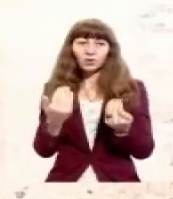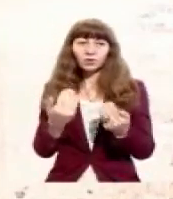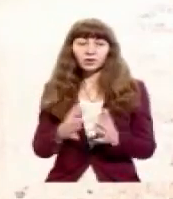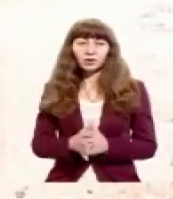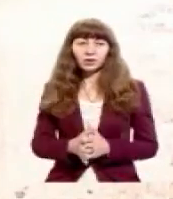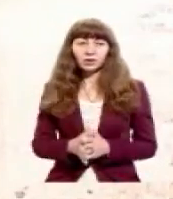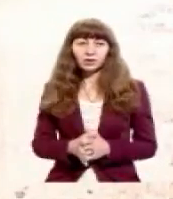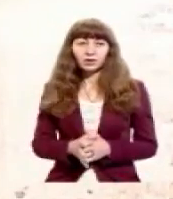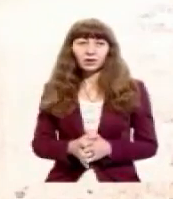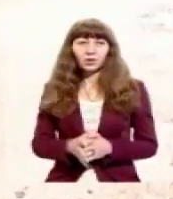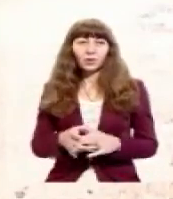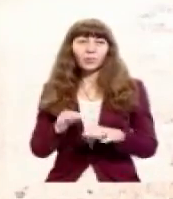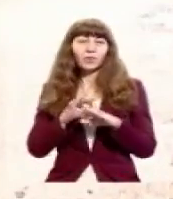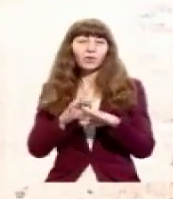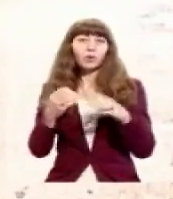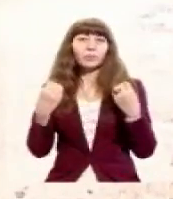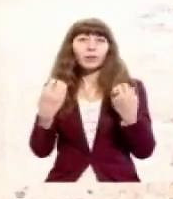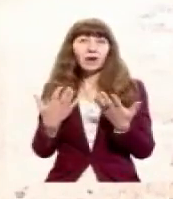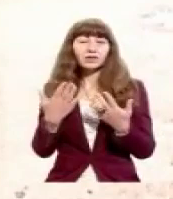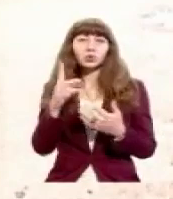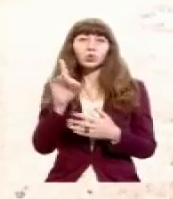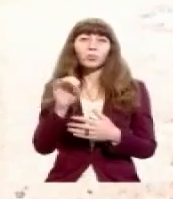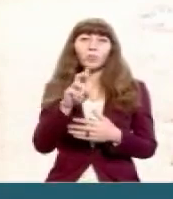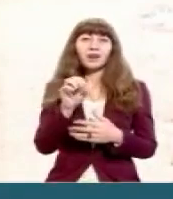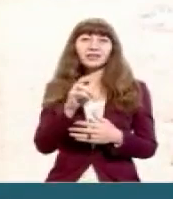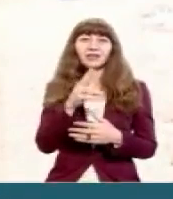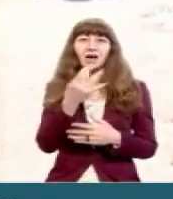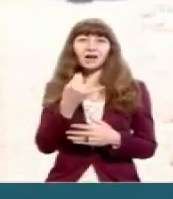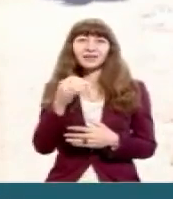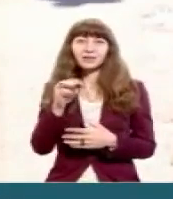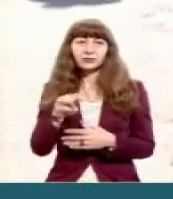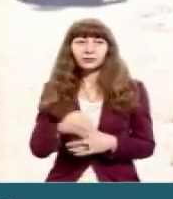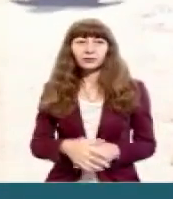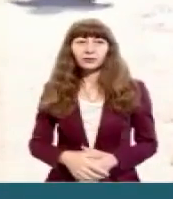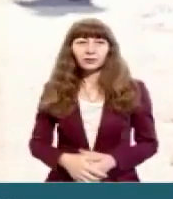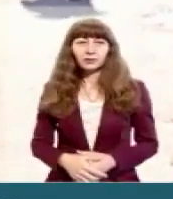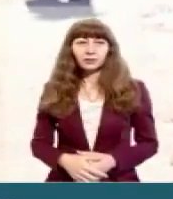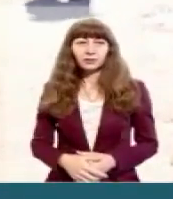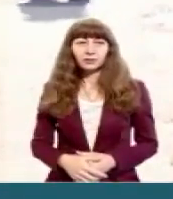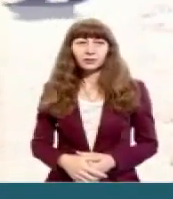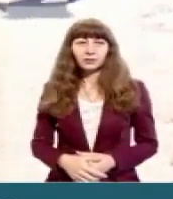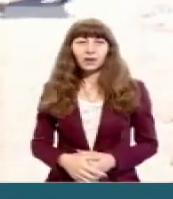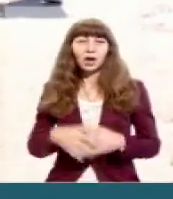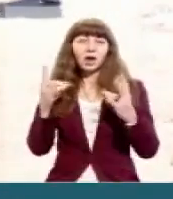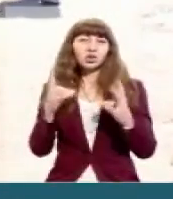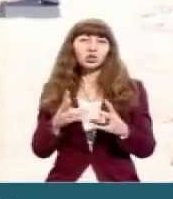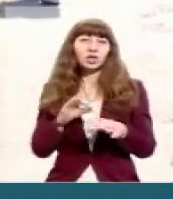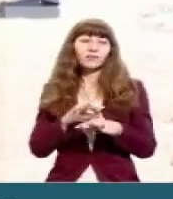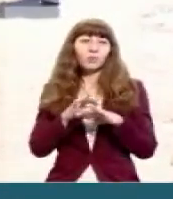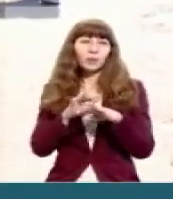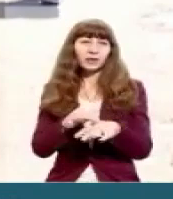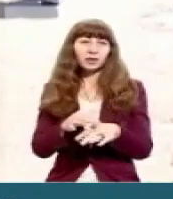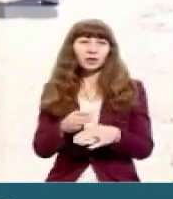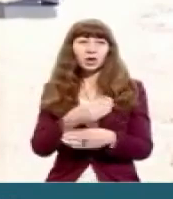айт мерекесінде құрбандыққа түйе малы сойылып, мұқтаж жандарға таратылатын болады. Елімізде тоқшылық, молшылық және